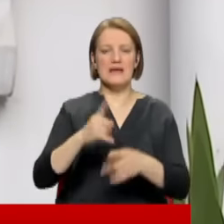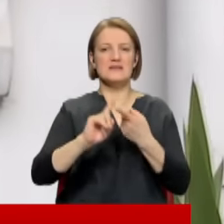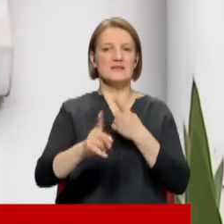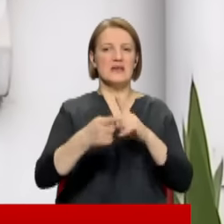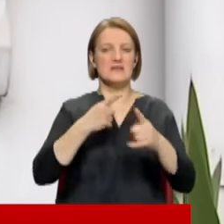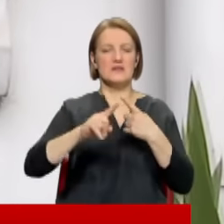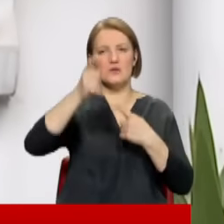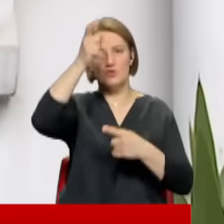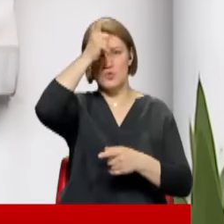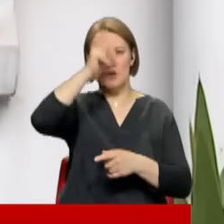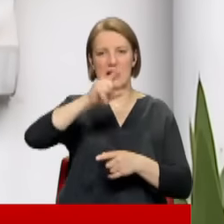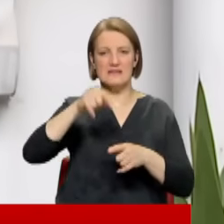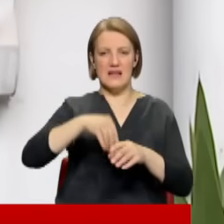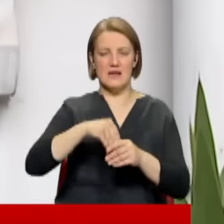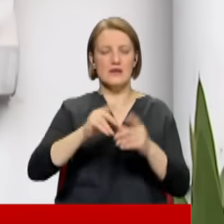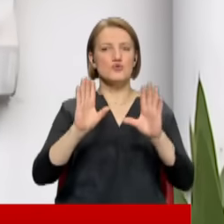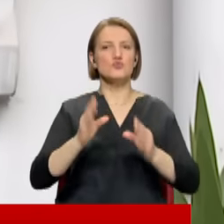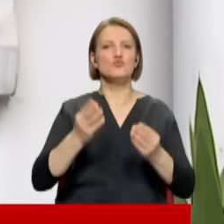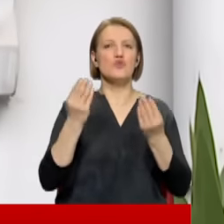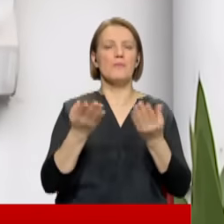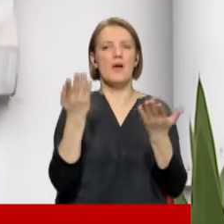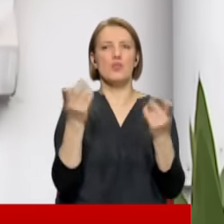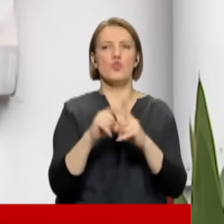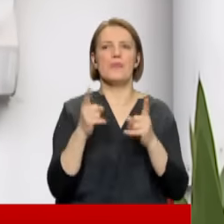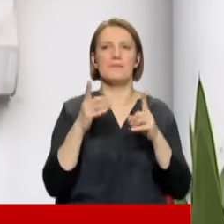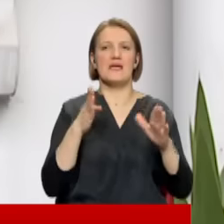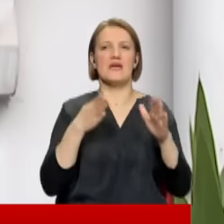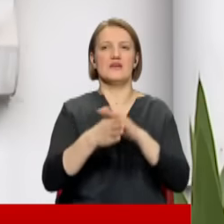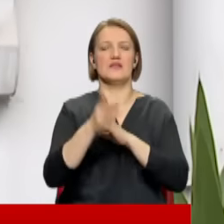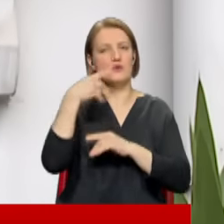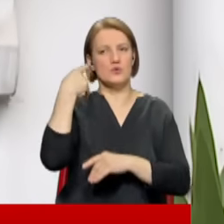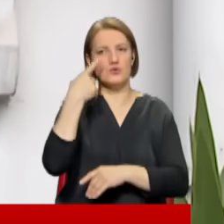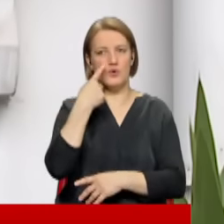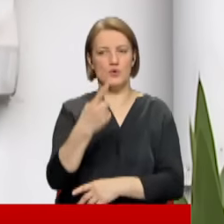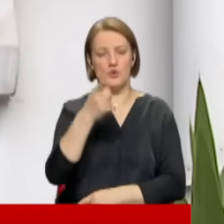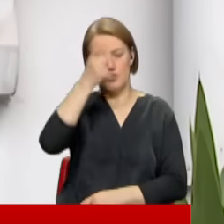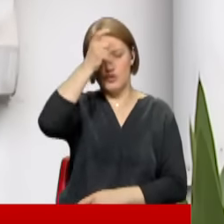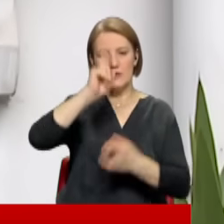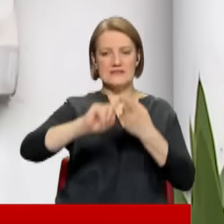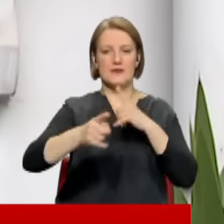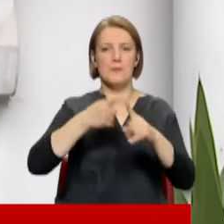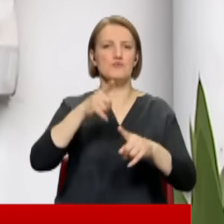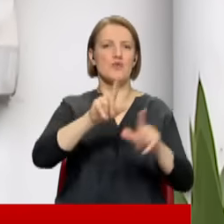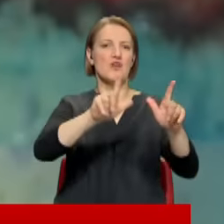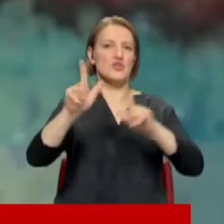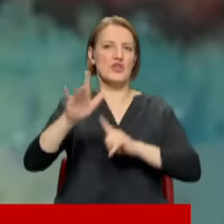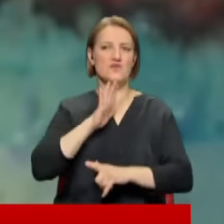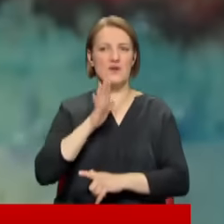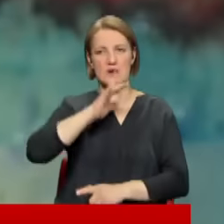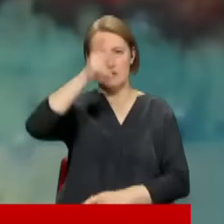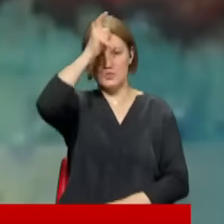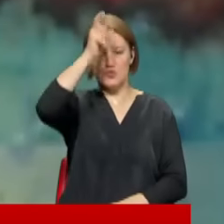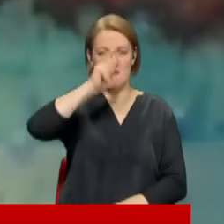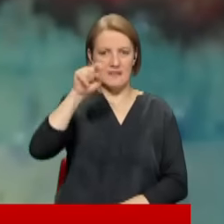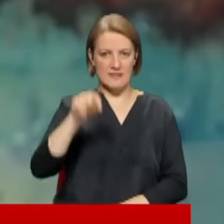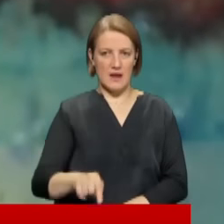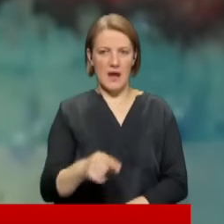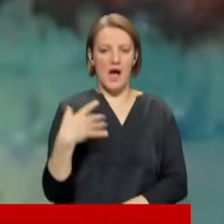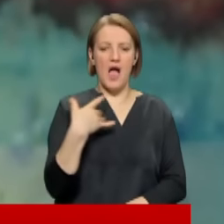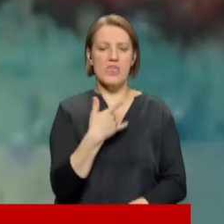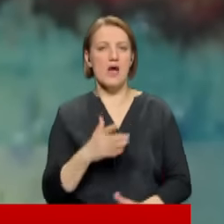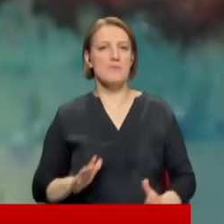ülkemizde yumuşama dönemine girdiğini görüyoruz. Türkiye'nin, Türk siyasetinin buna ihtiyacı var. Türkiye'de de